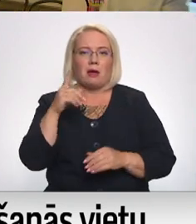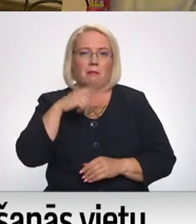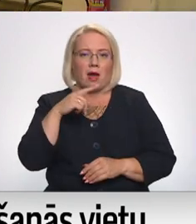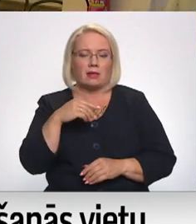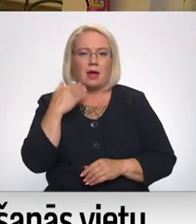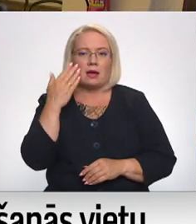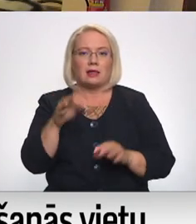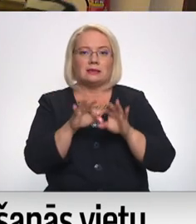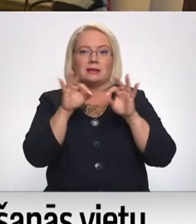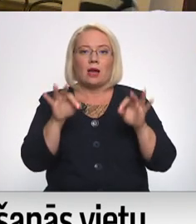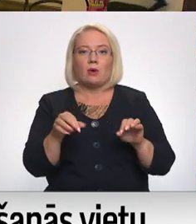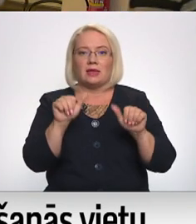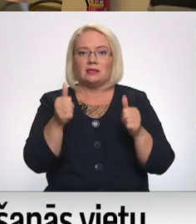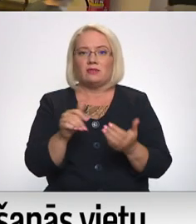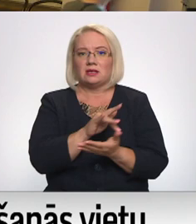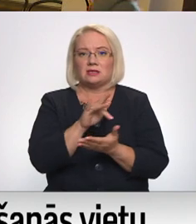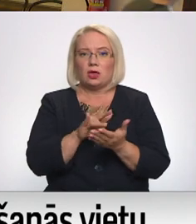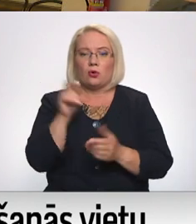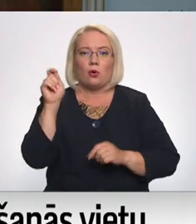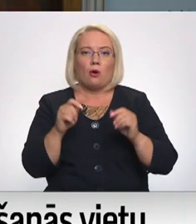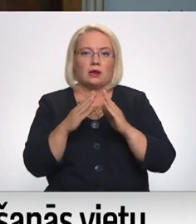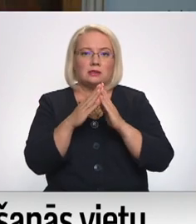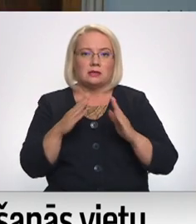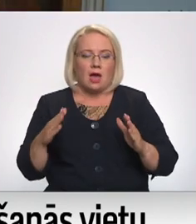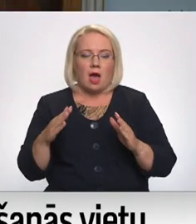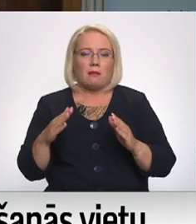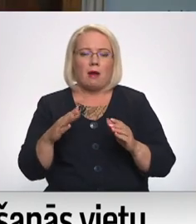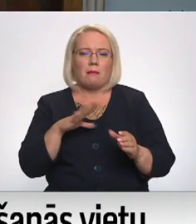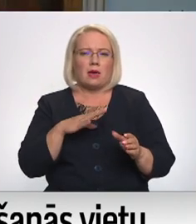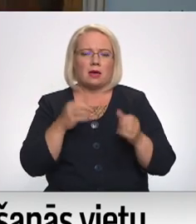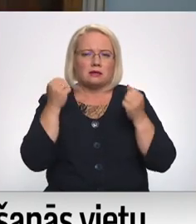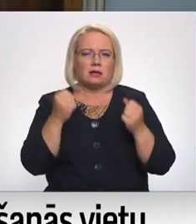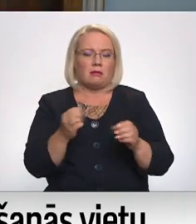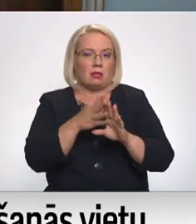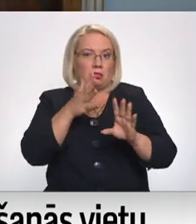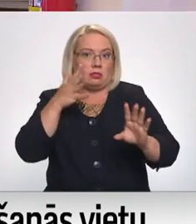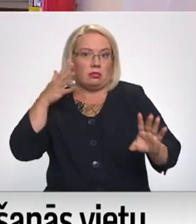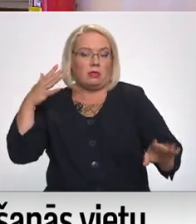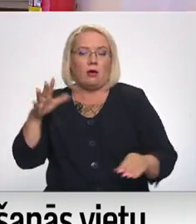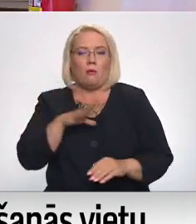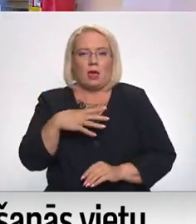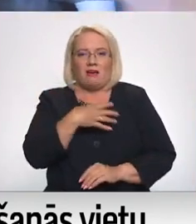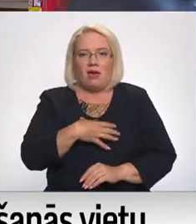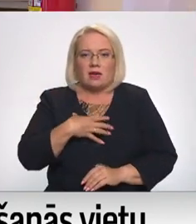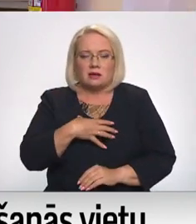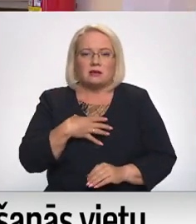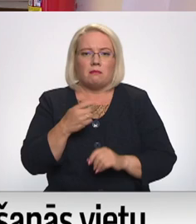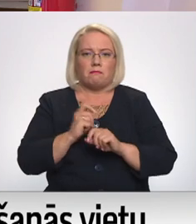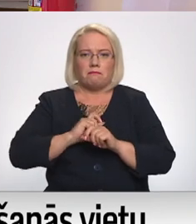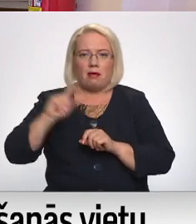pie sākotnēji izveidotā centra kongresu namā veidojās garas cilvēku rindas un bija vajadzība